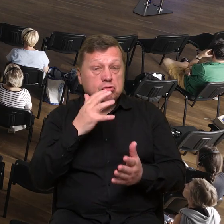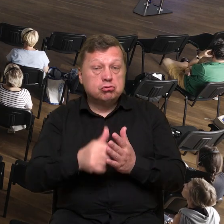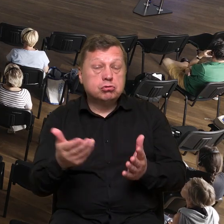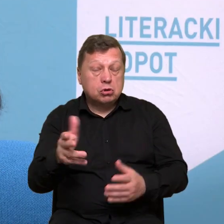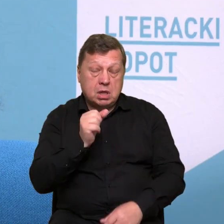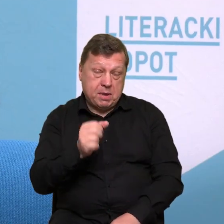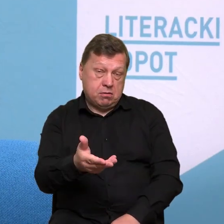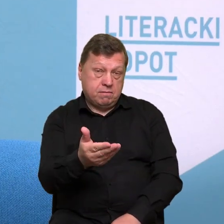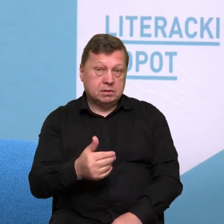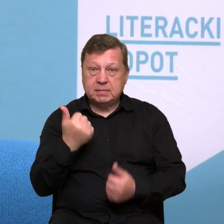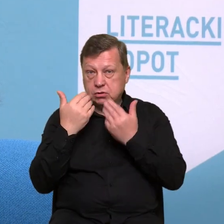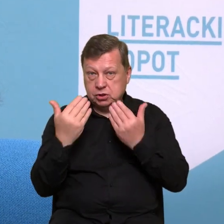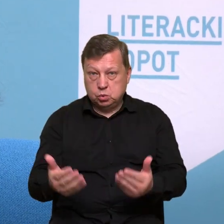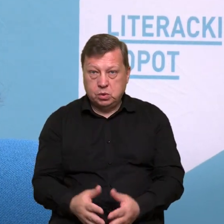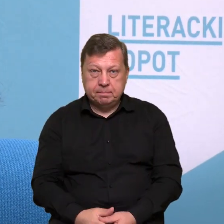mikrofonu. Dziękuję bardzo.